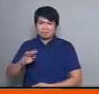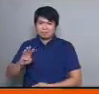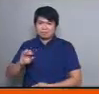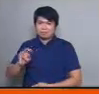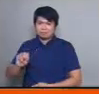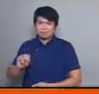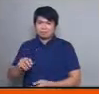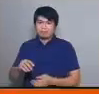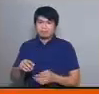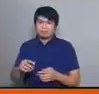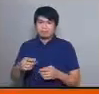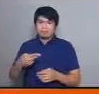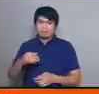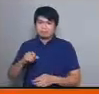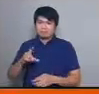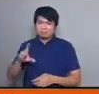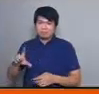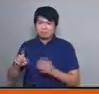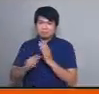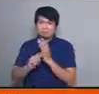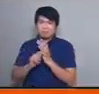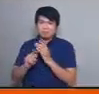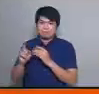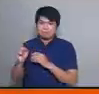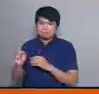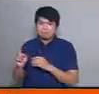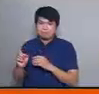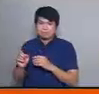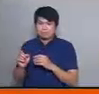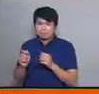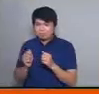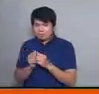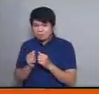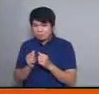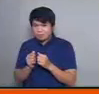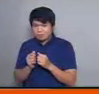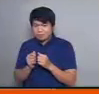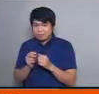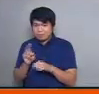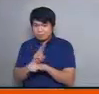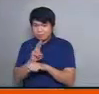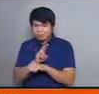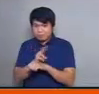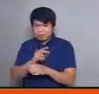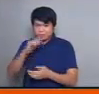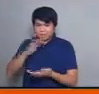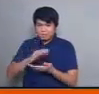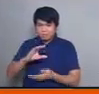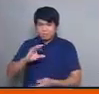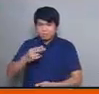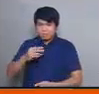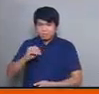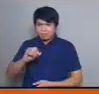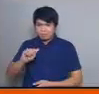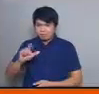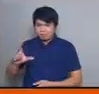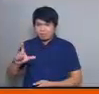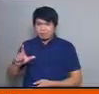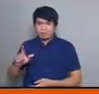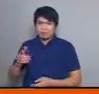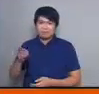really is the technology that with you actually use less coal than the